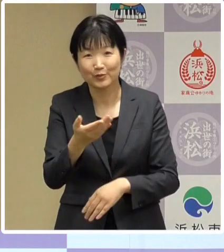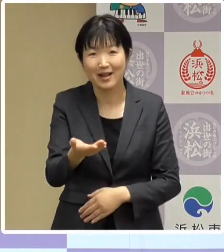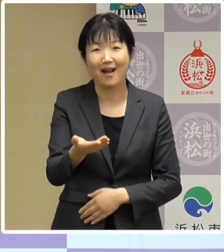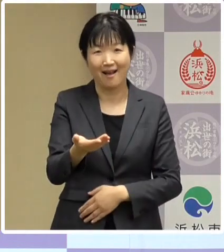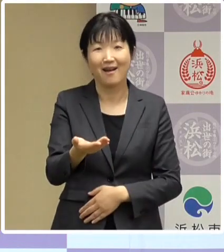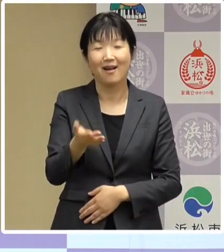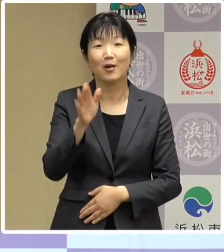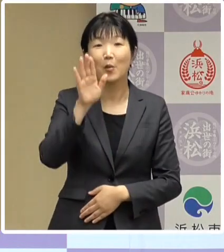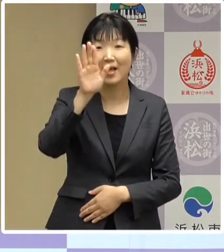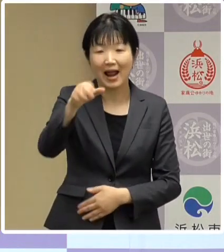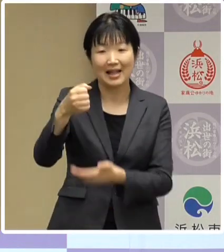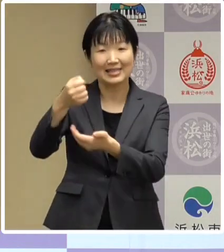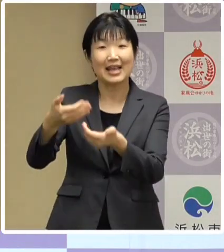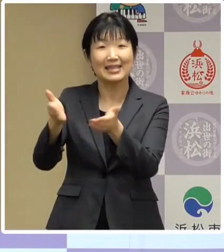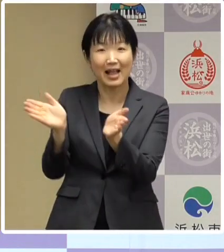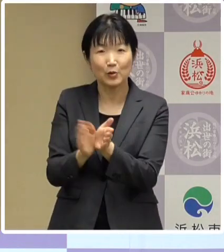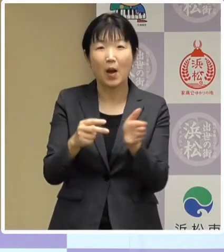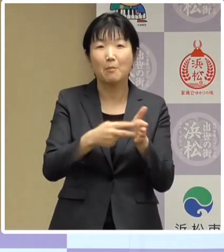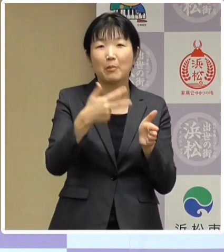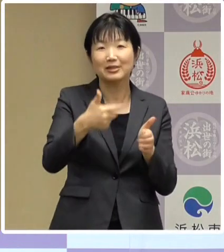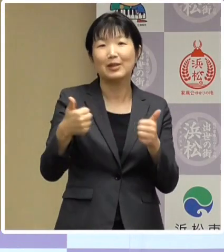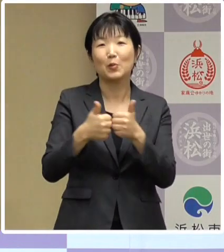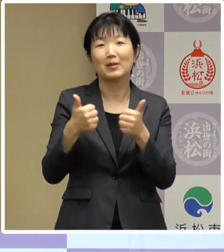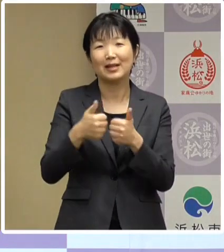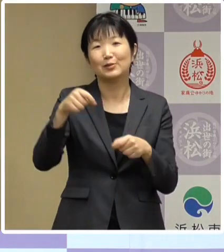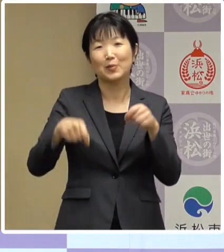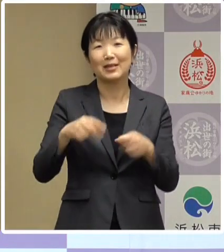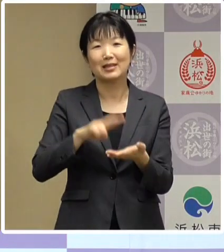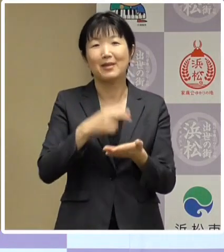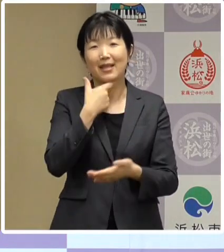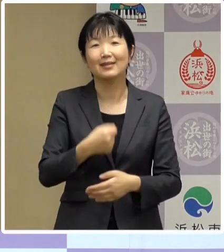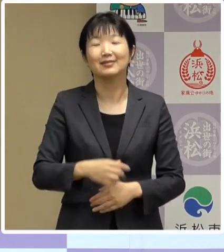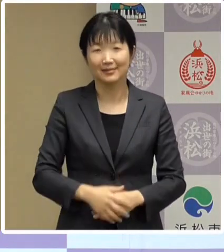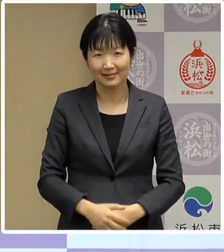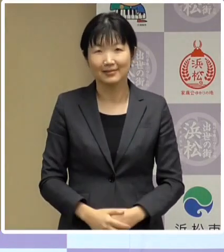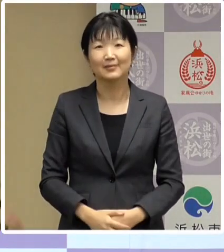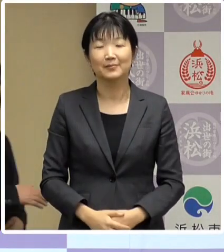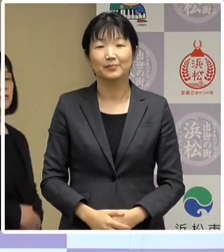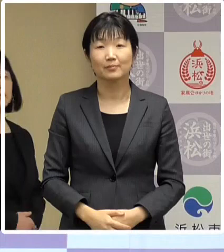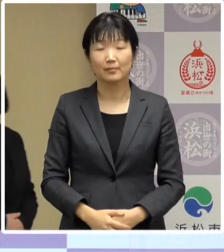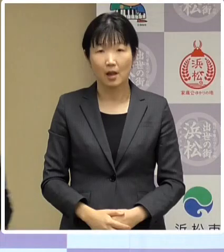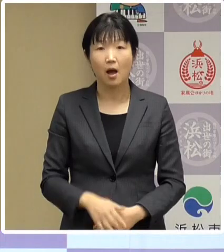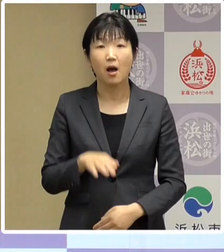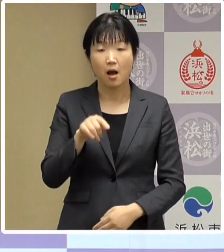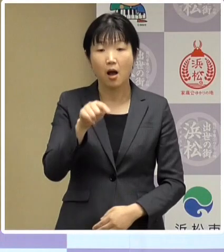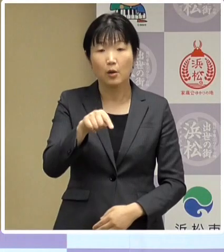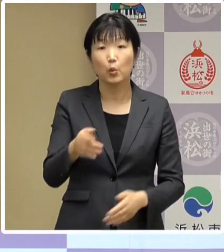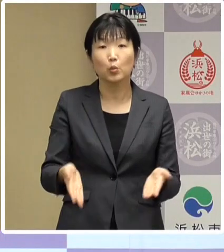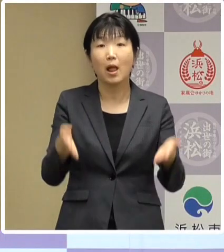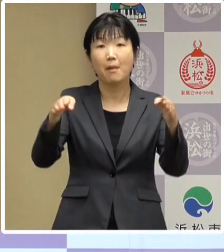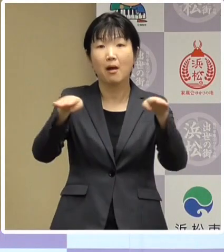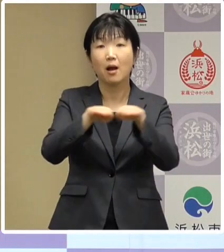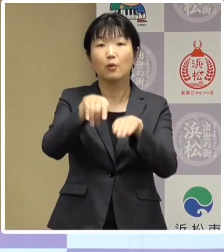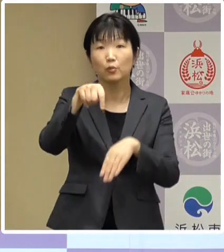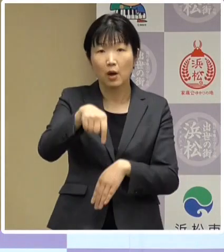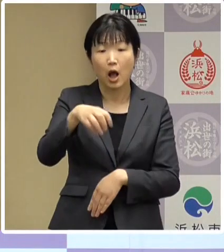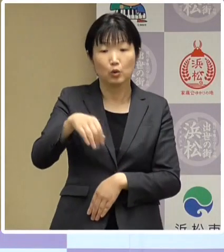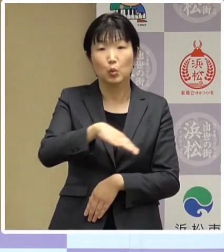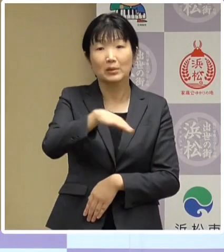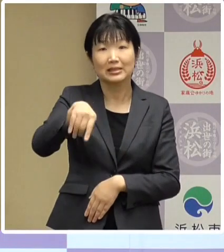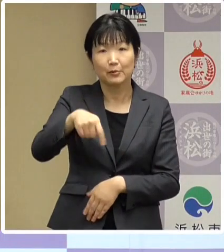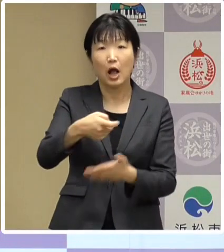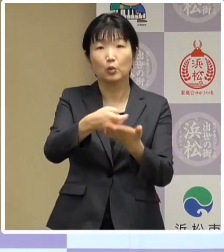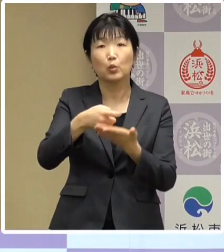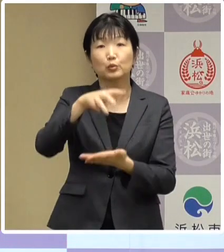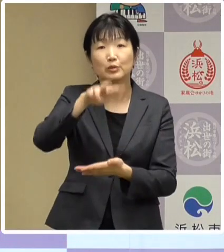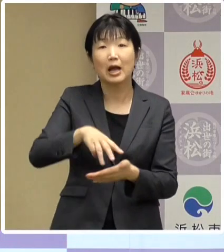ですね、財団等をしっかり詰めていきたいというふうに思っております。 いずれにしてもこの今土地というのは、その徳川家